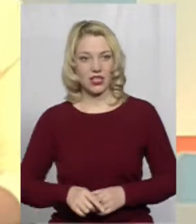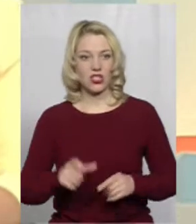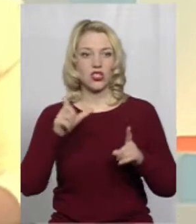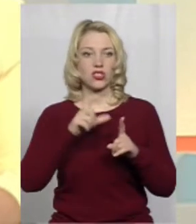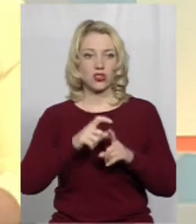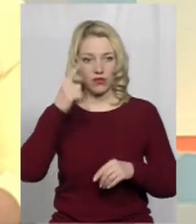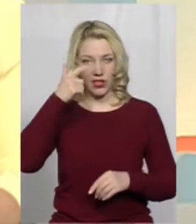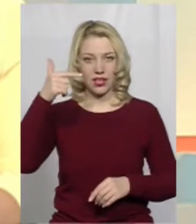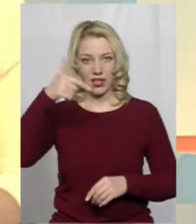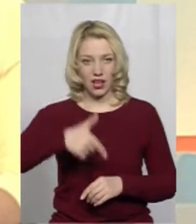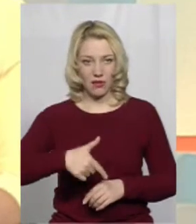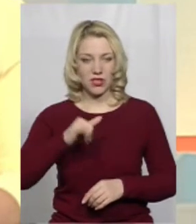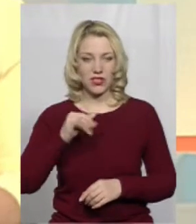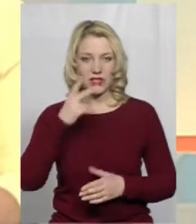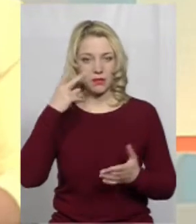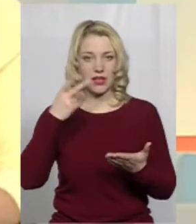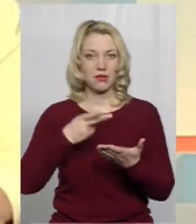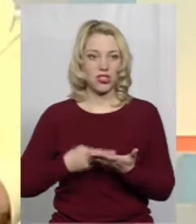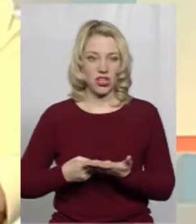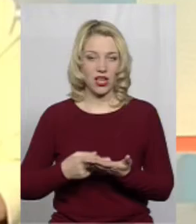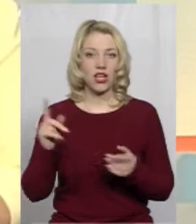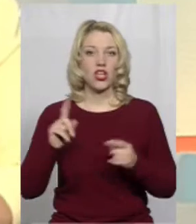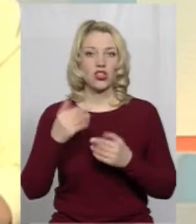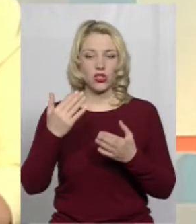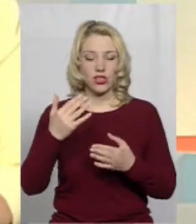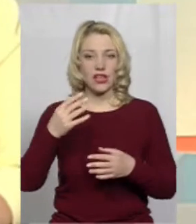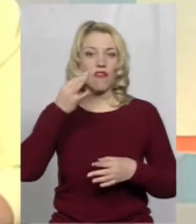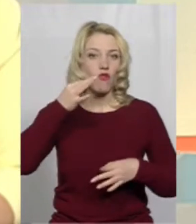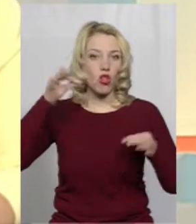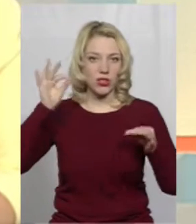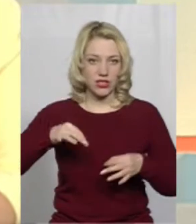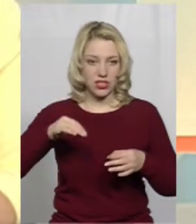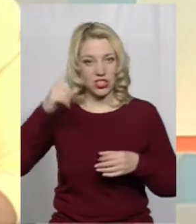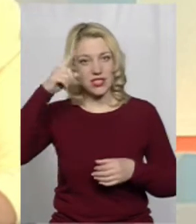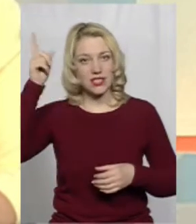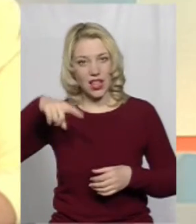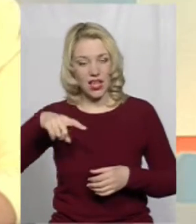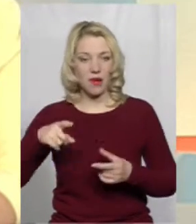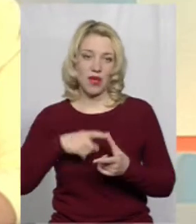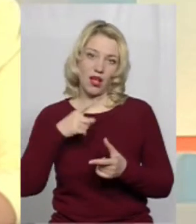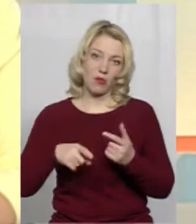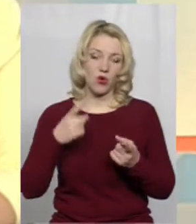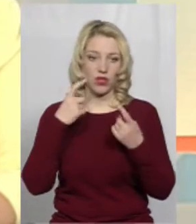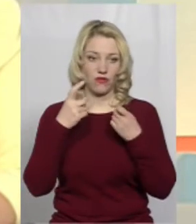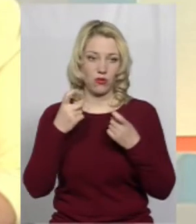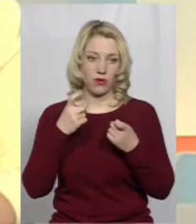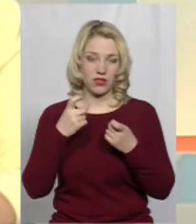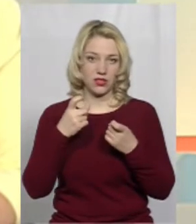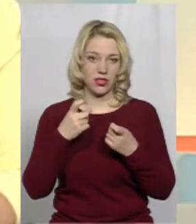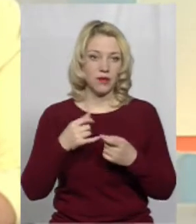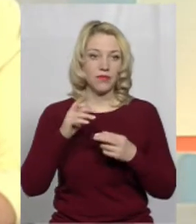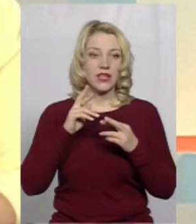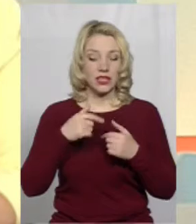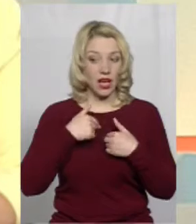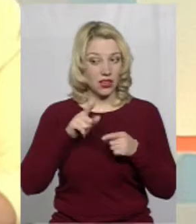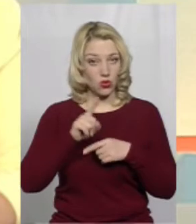Слово «грамотність» і передбачає, що ти володієш знаннями або інформацією.